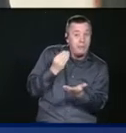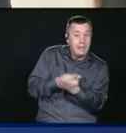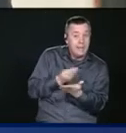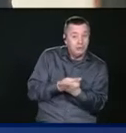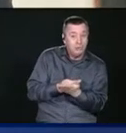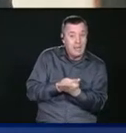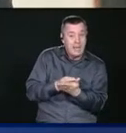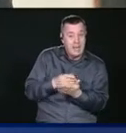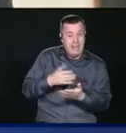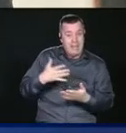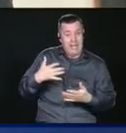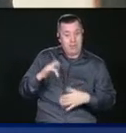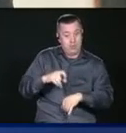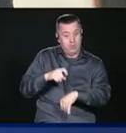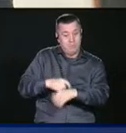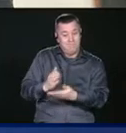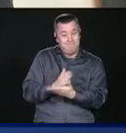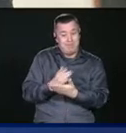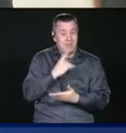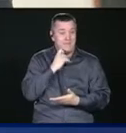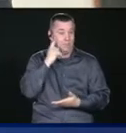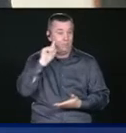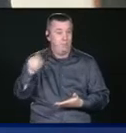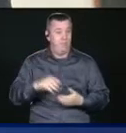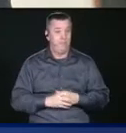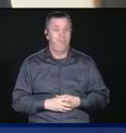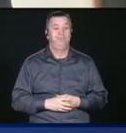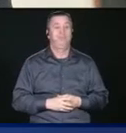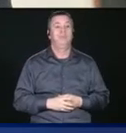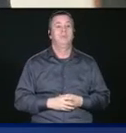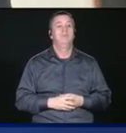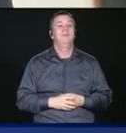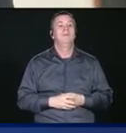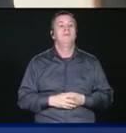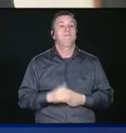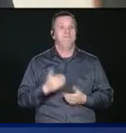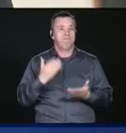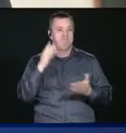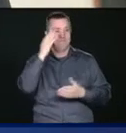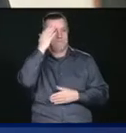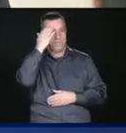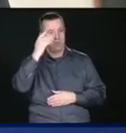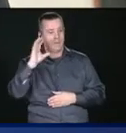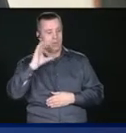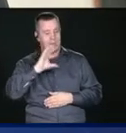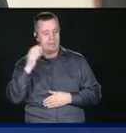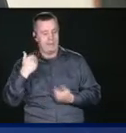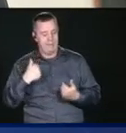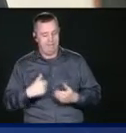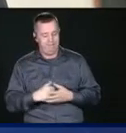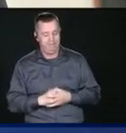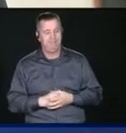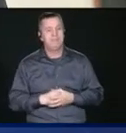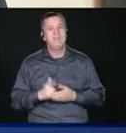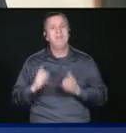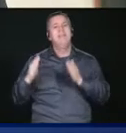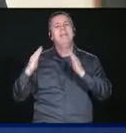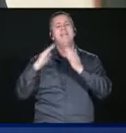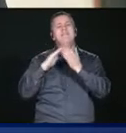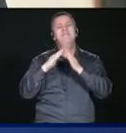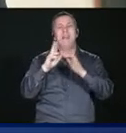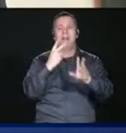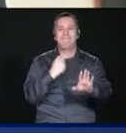dans cette dans ces moments difficiles. Bonjour, M. Trudeau. Christian Noël de Radio-Canada. Les villes sont un